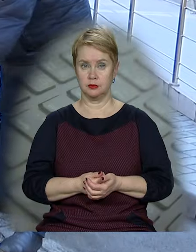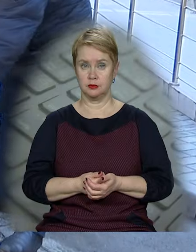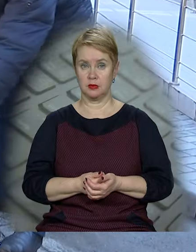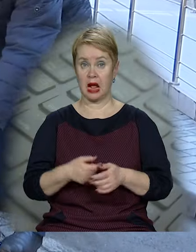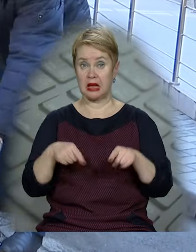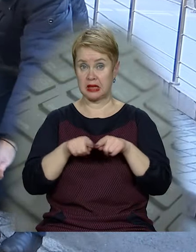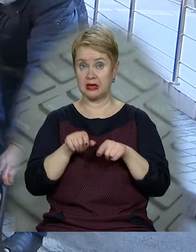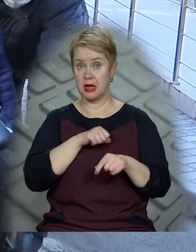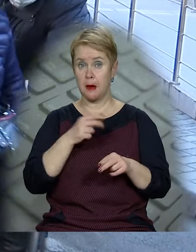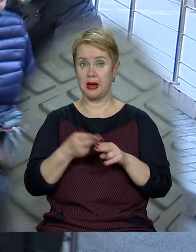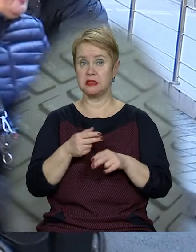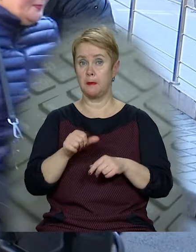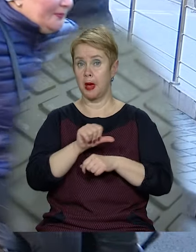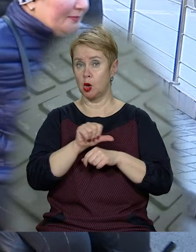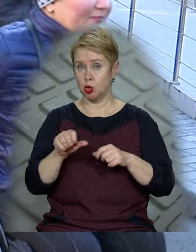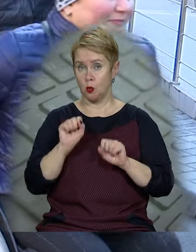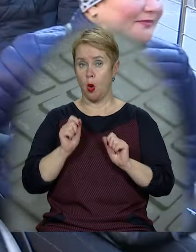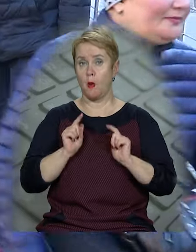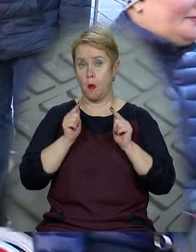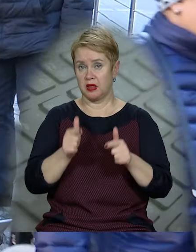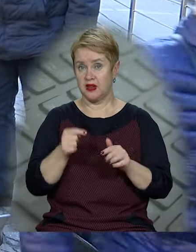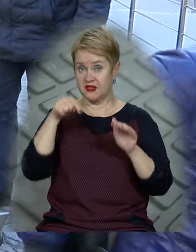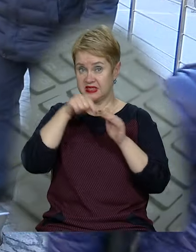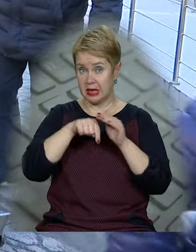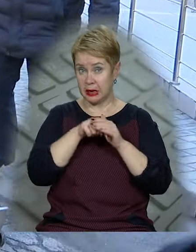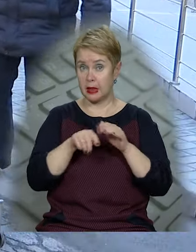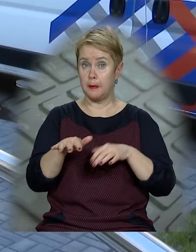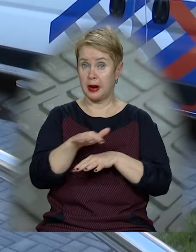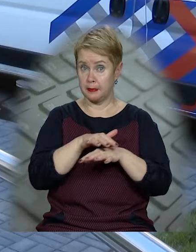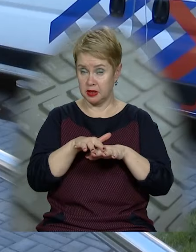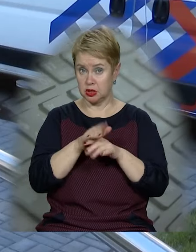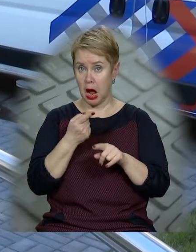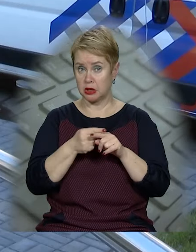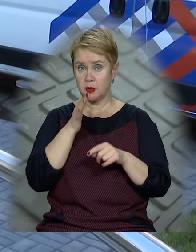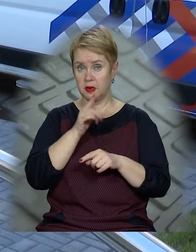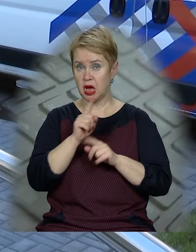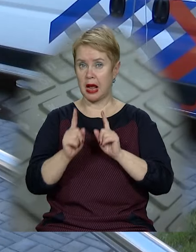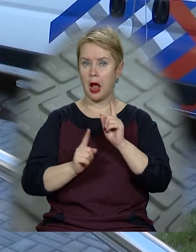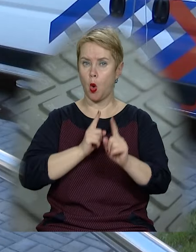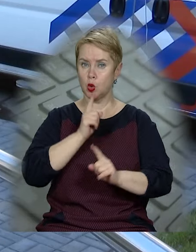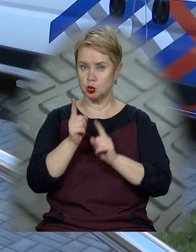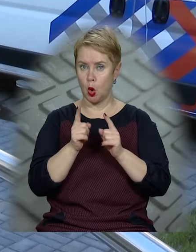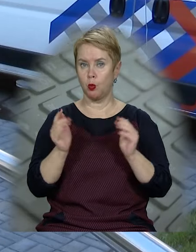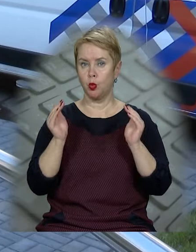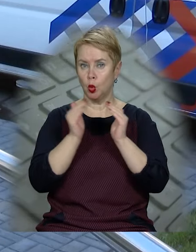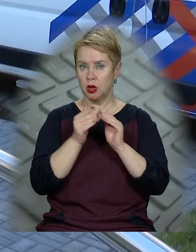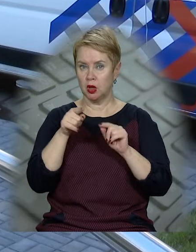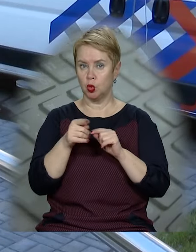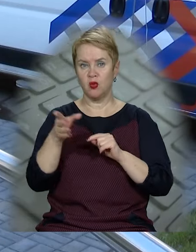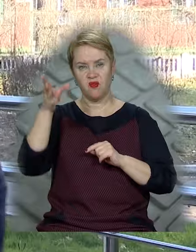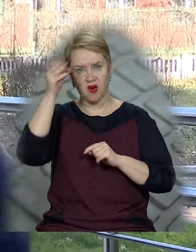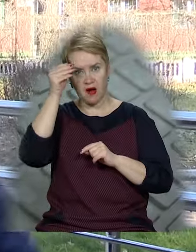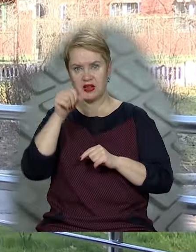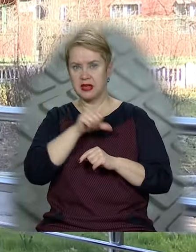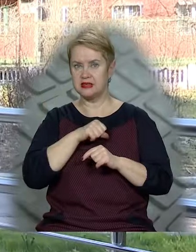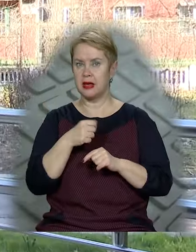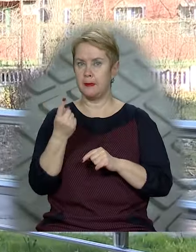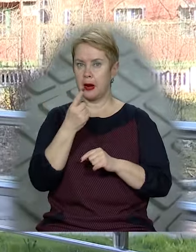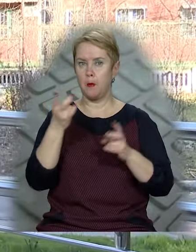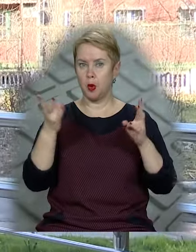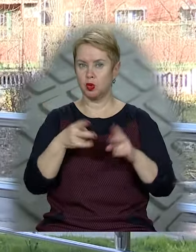Так само безперешкодно можна потрапити і всередину приміщення. Адже під час реконструкції будівлі тут врахували насамперед